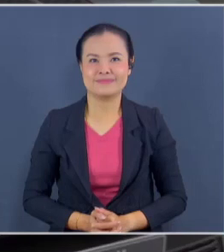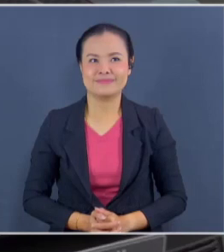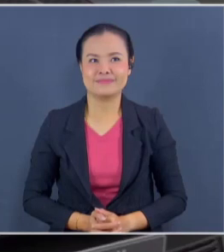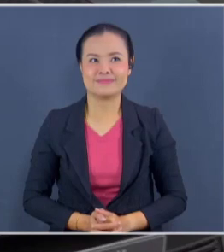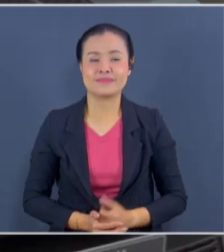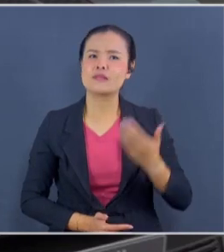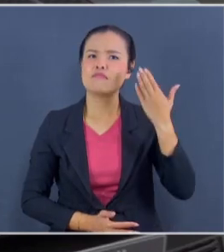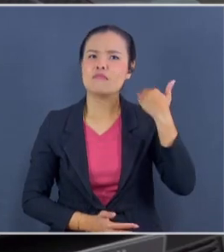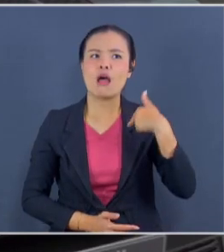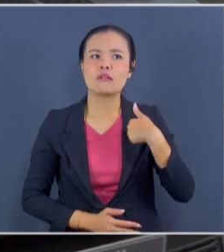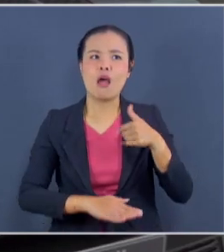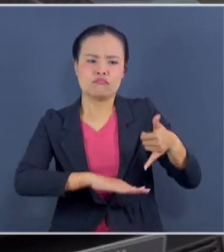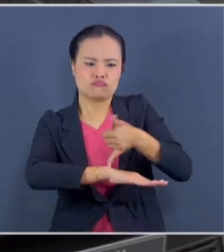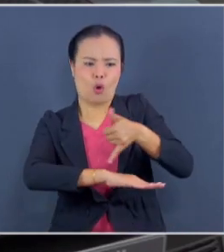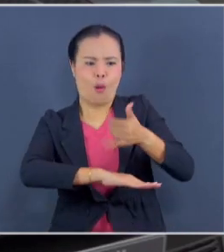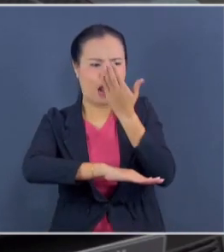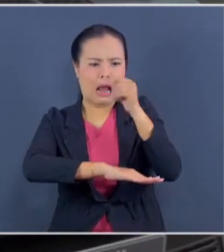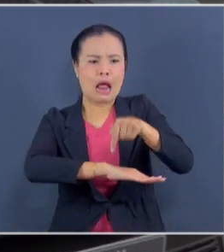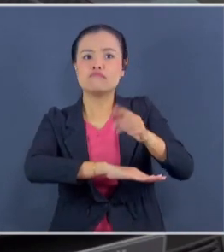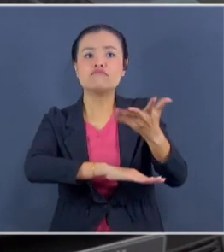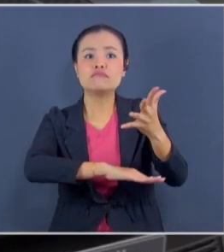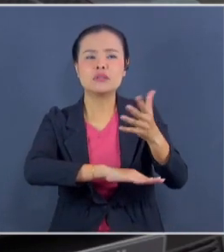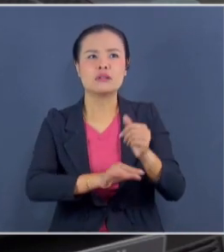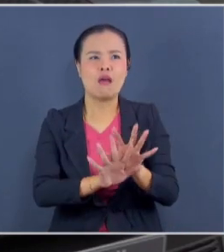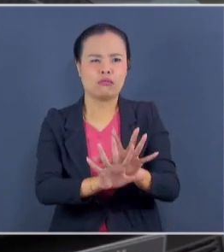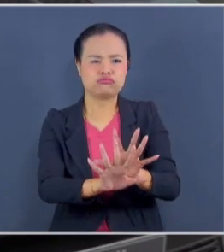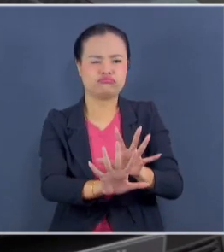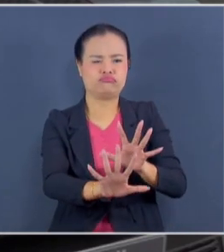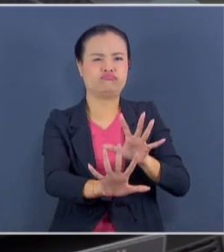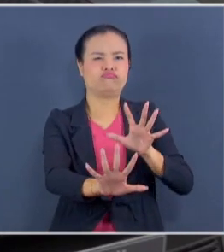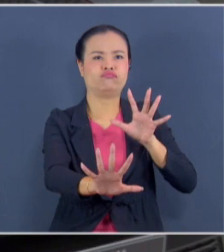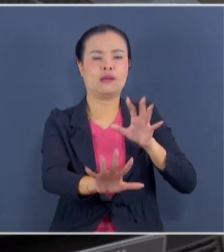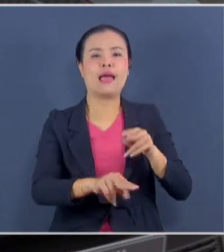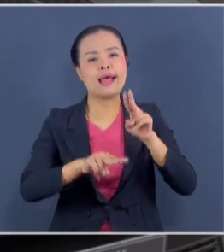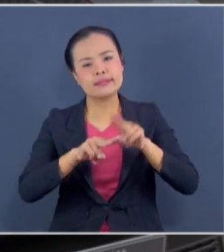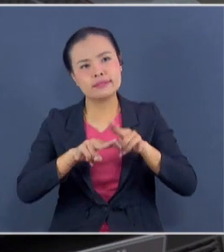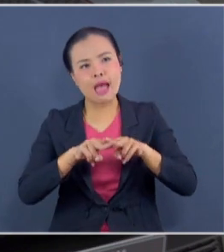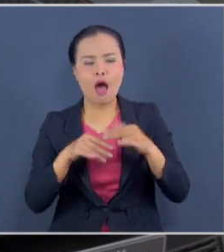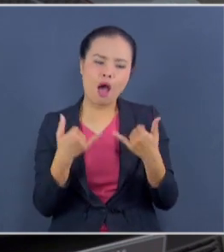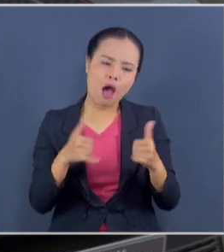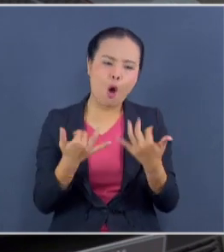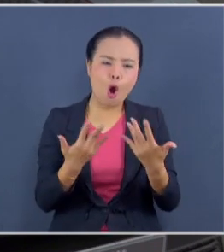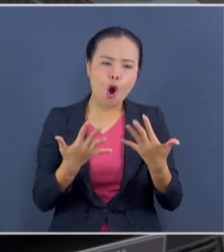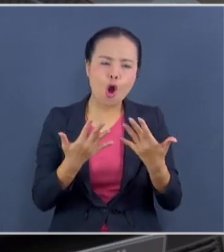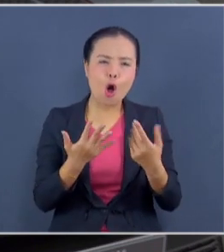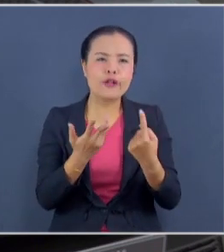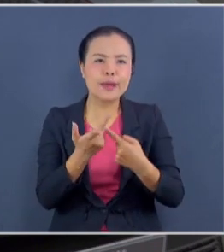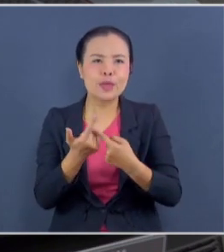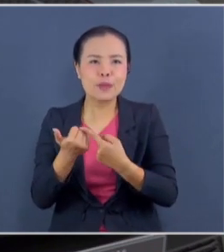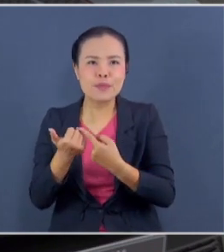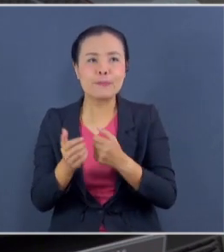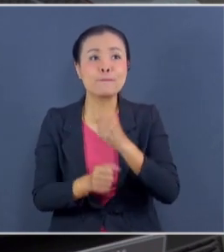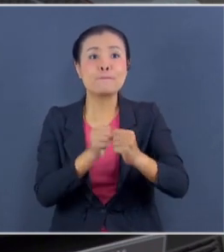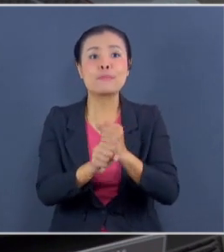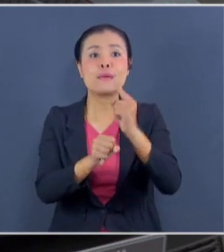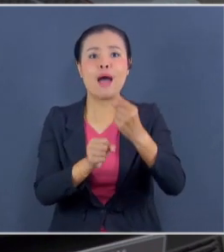ตอนนั้นก็ไม่ได้อยู่หน้าเวทีด้วยค่ะเพราะว่าคนมันเยอะมากเลยค่ะก็นั่งเล่นนั่งรอเคาท์ดาวน์ค่ะพอได้ยินเสียงโทร